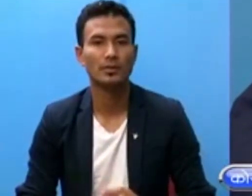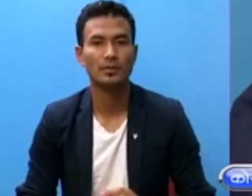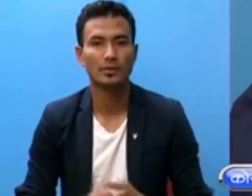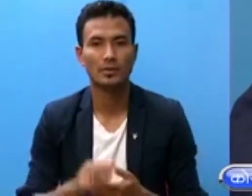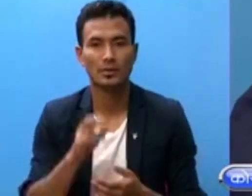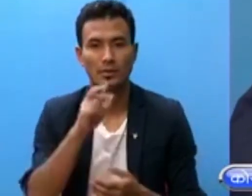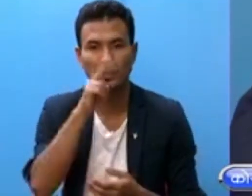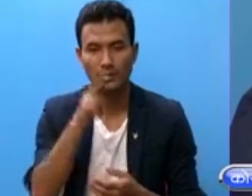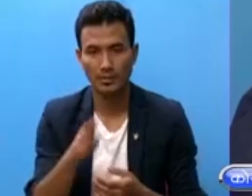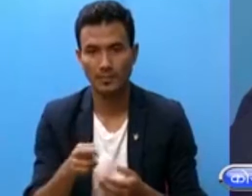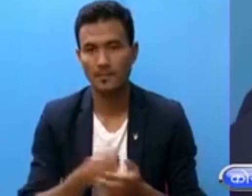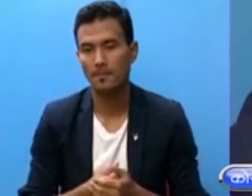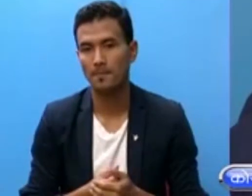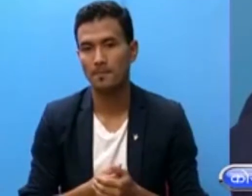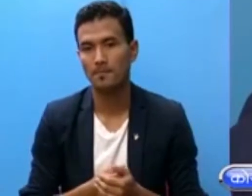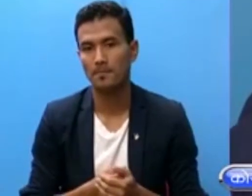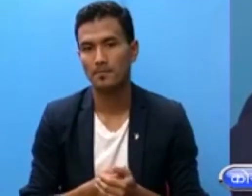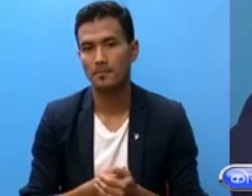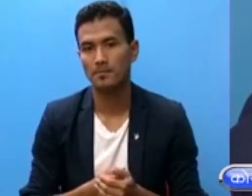र